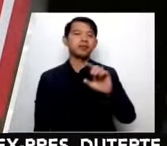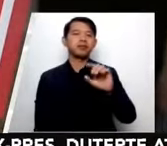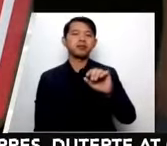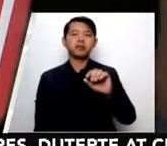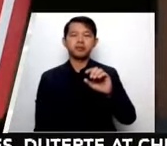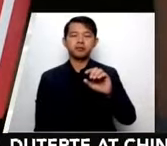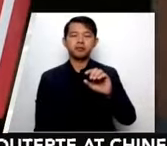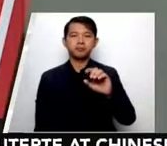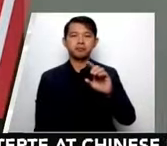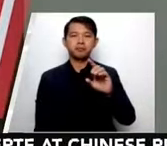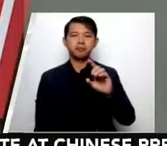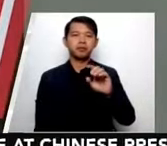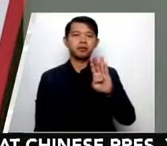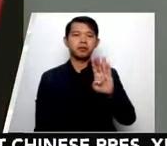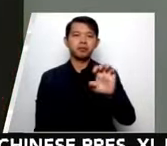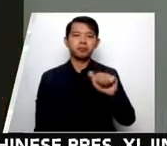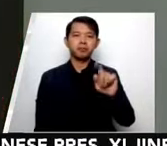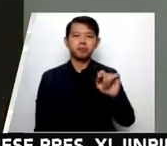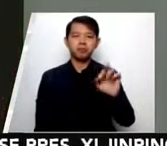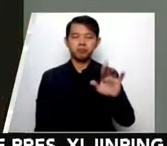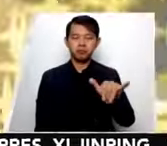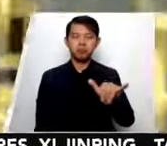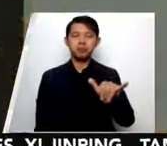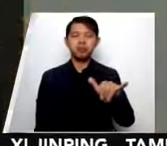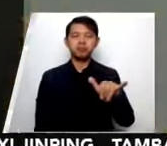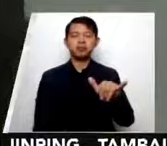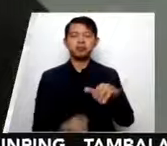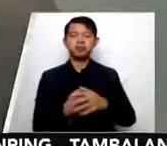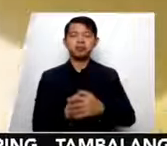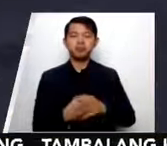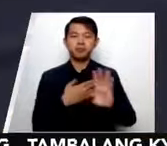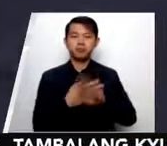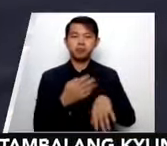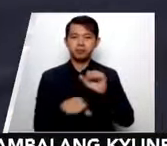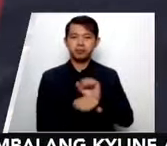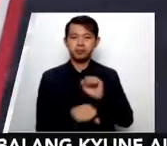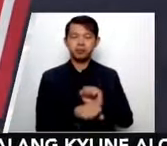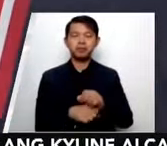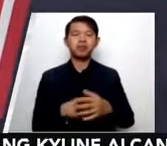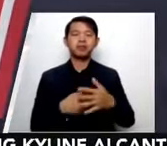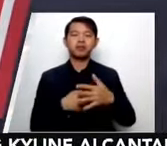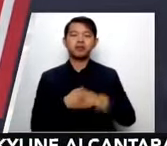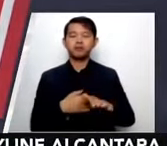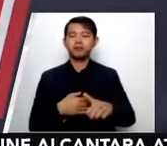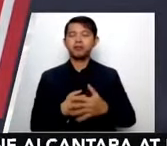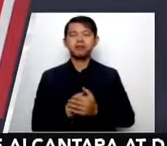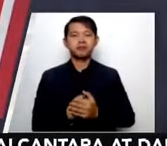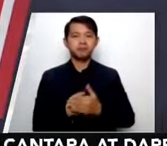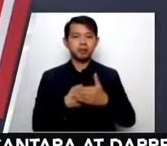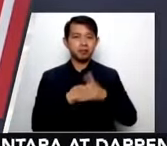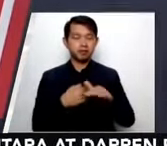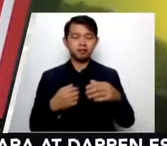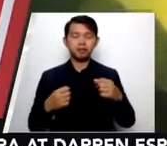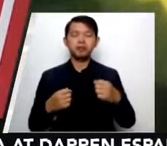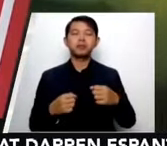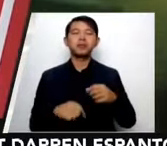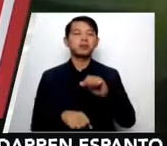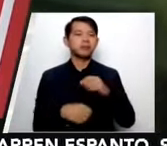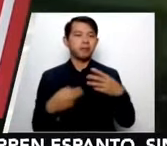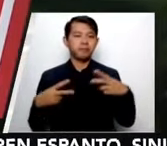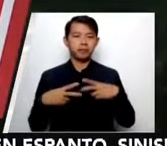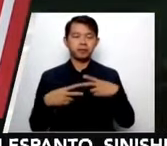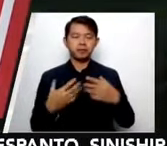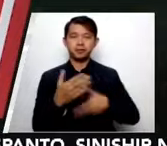ng City G Ako naman yung Inaapi ngayon Rian Ramos puspusan ng paghahanda para sa